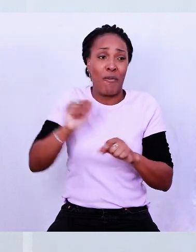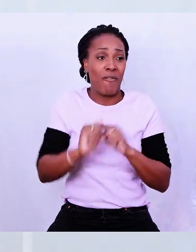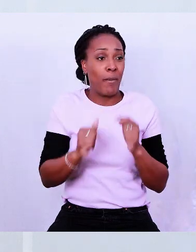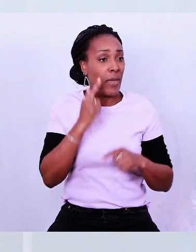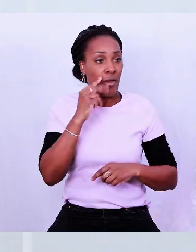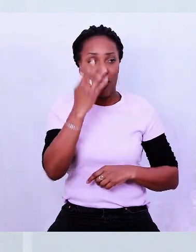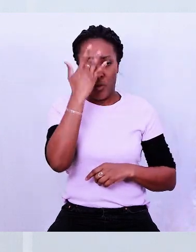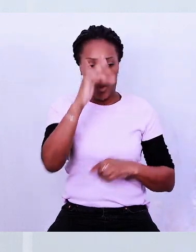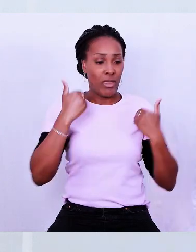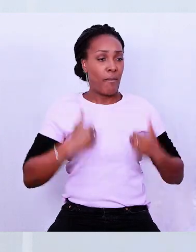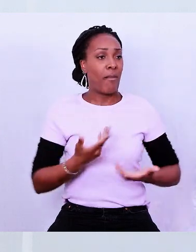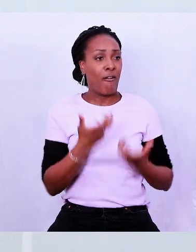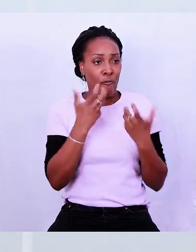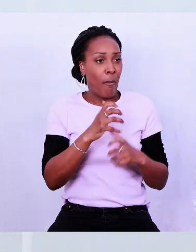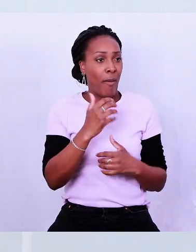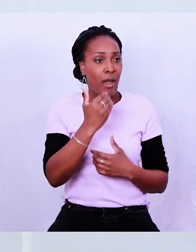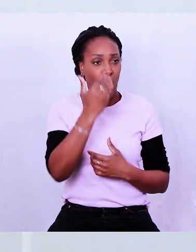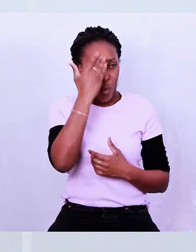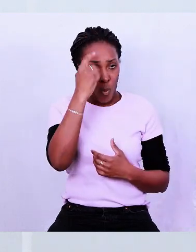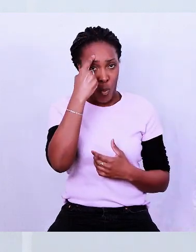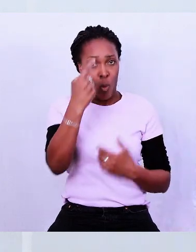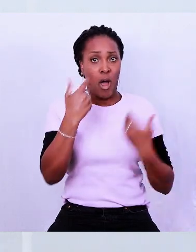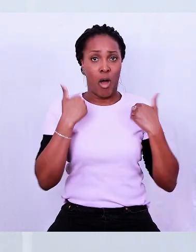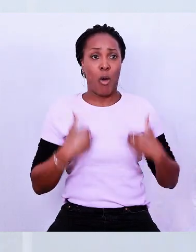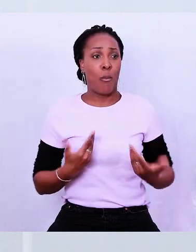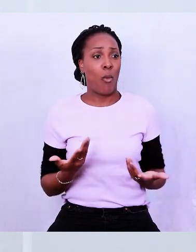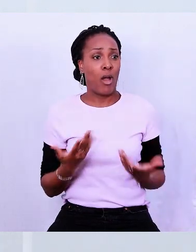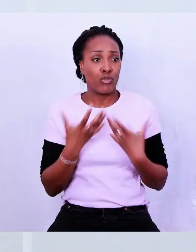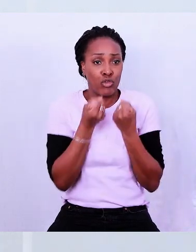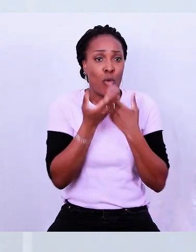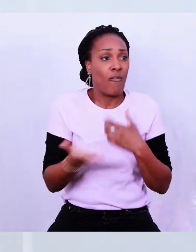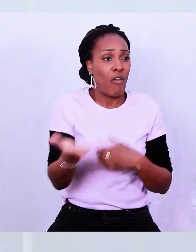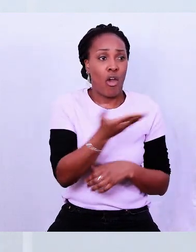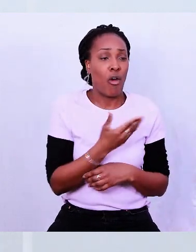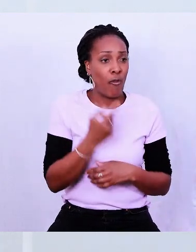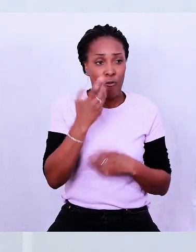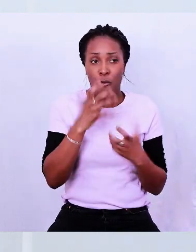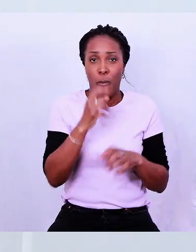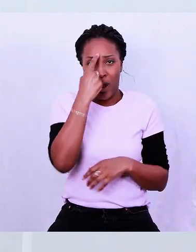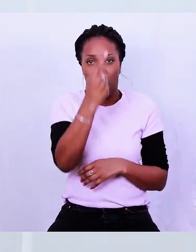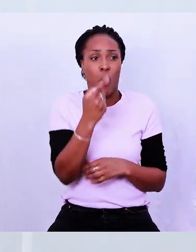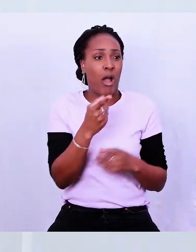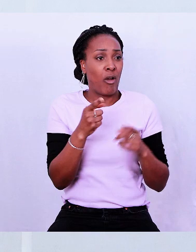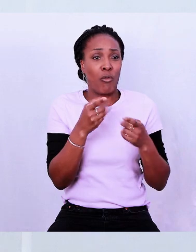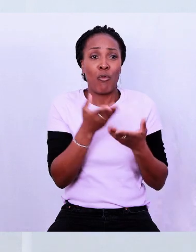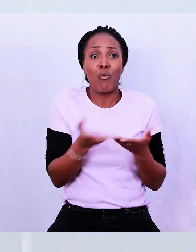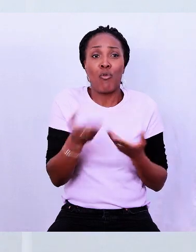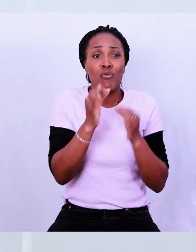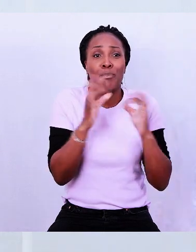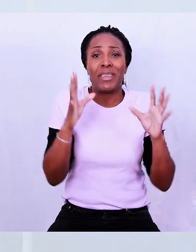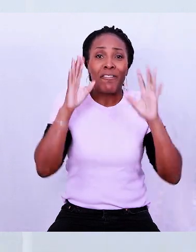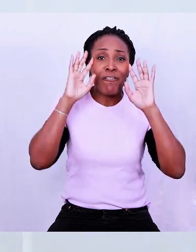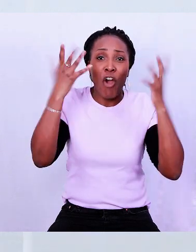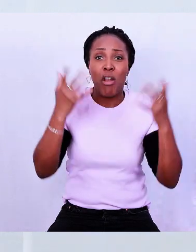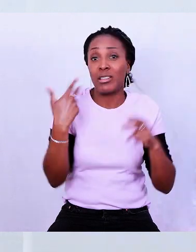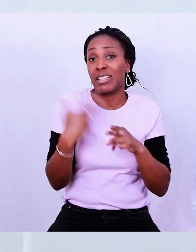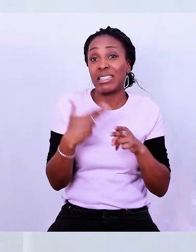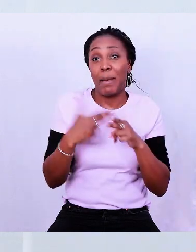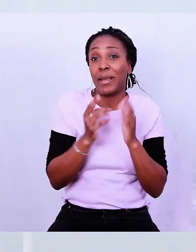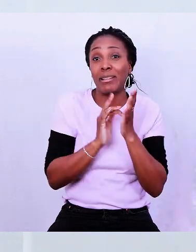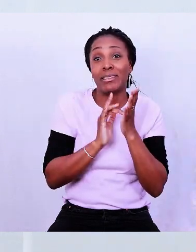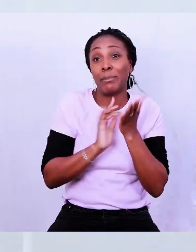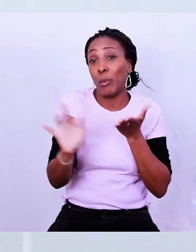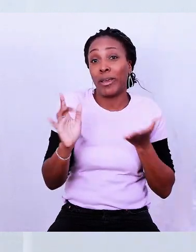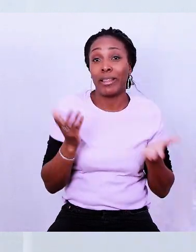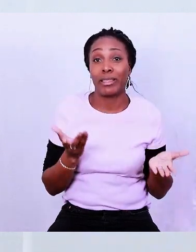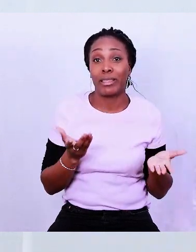reconnaissez pas que moi je suis le sauveur du monde, et ça va vous perdre. Vous êtes comme des folles. Et ça s'appelle l'hypocrisie. L'hypocrisie, c'est